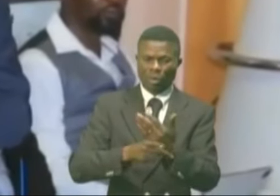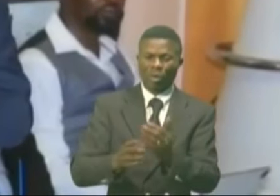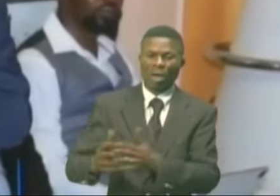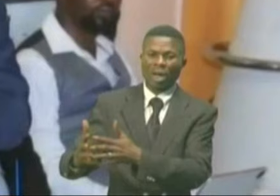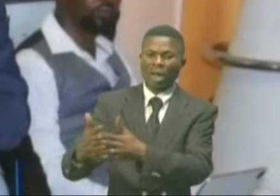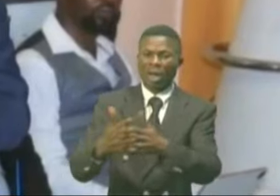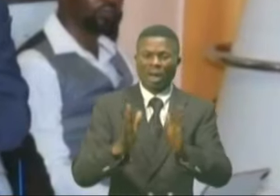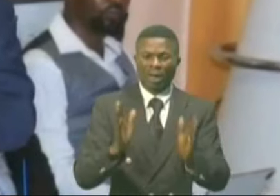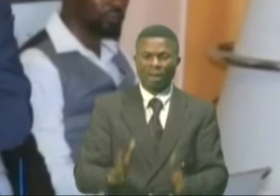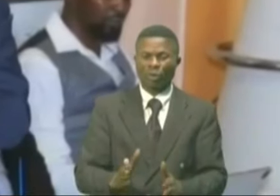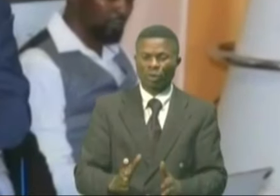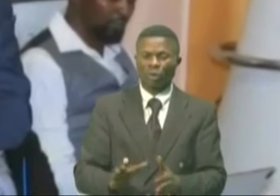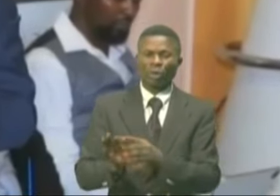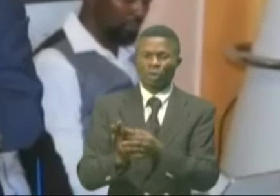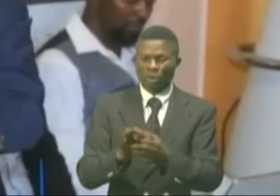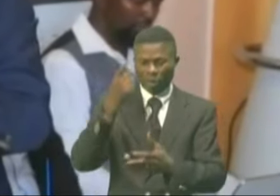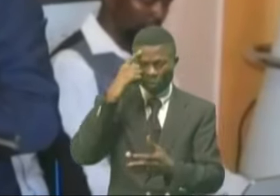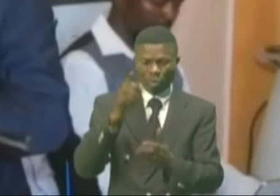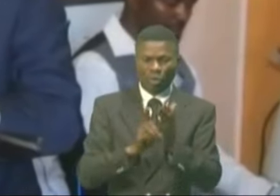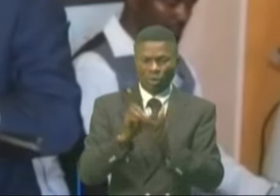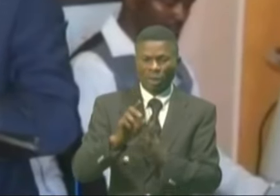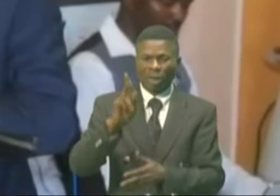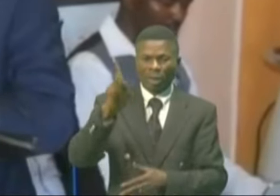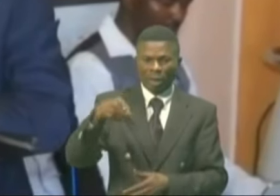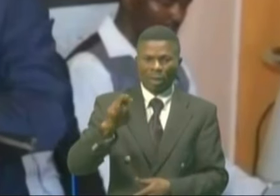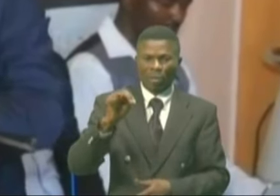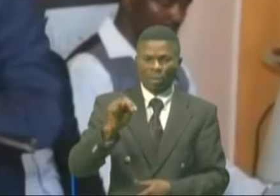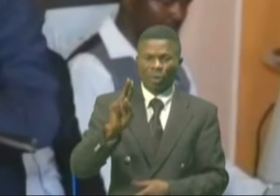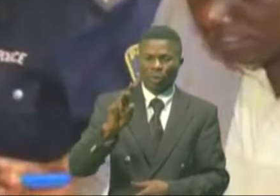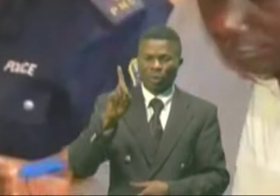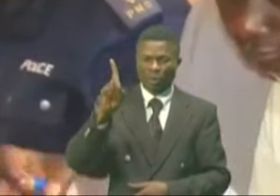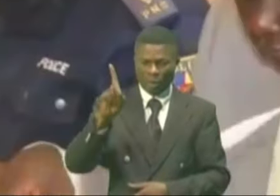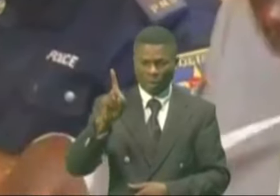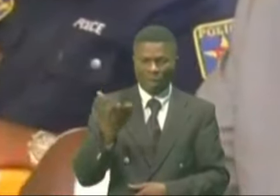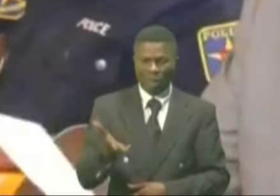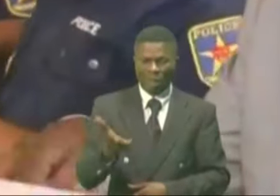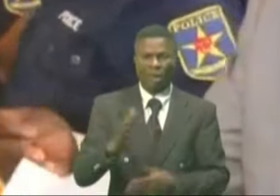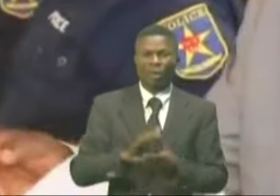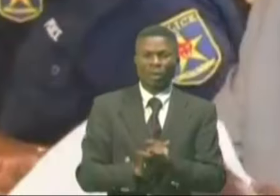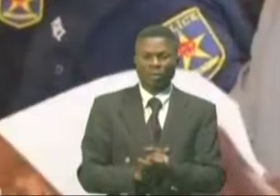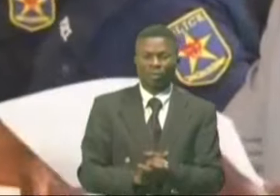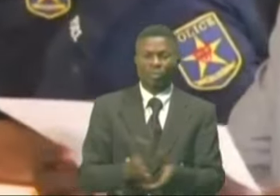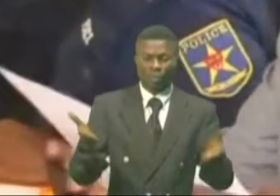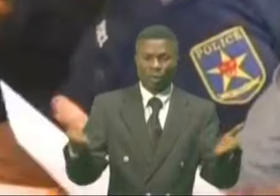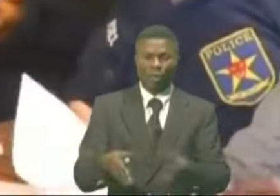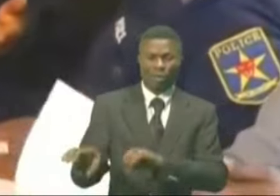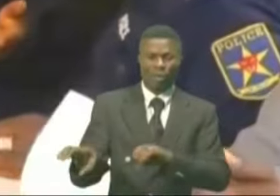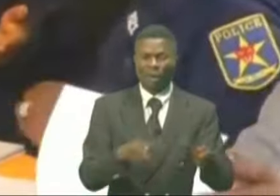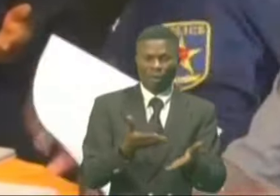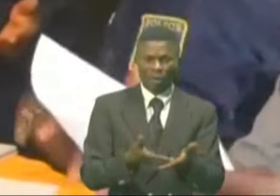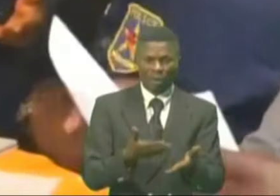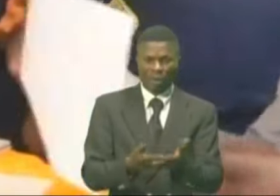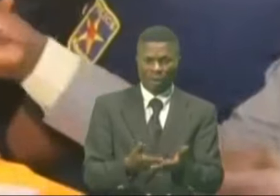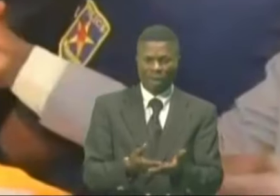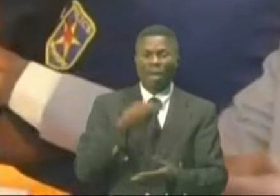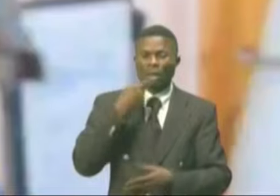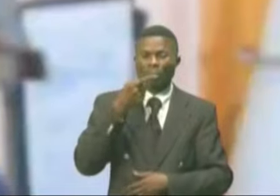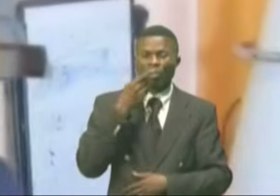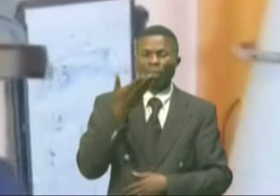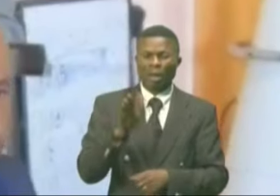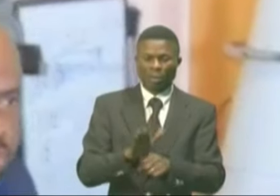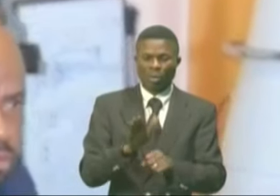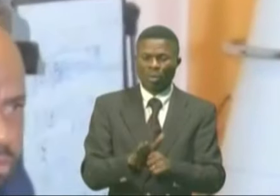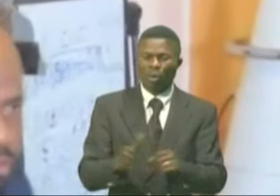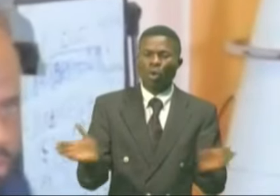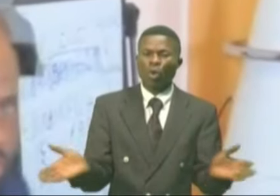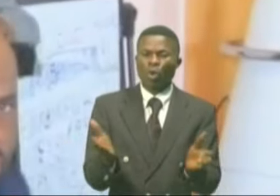PNUD Ituri, chargé de stabilisation et résilience, Axel Kitogawakilongo, présent à cet atelier, n'a pas hésité de parler de la motivation